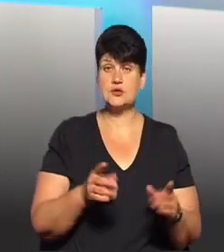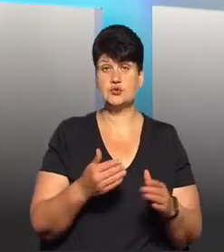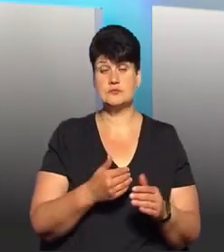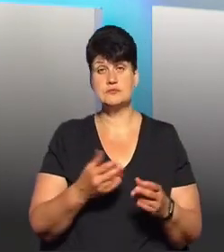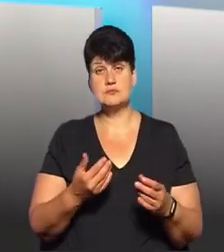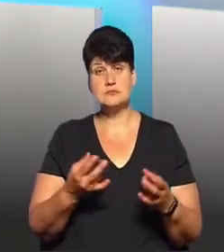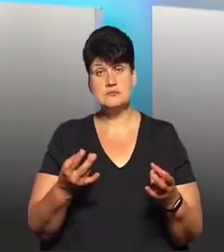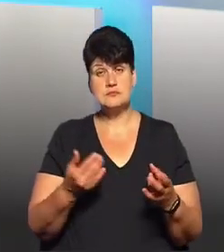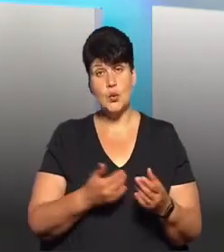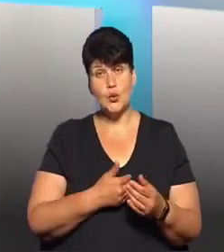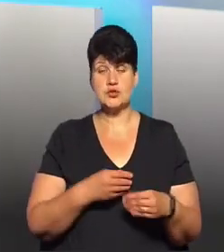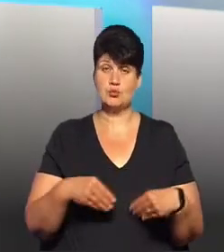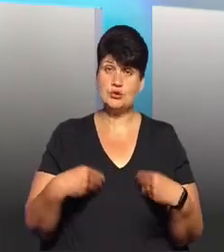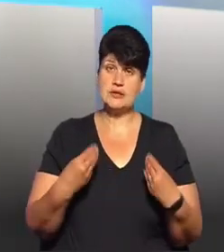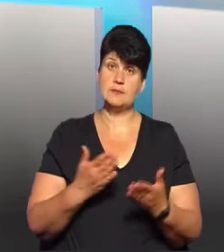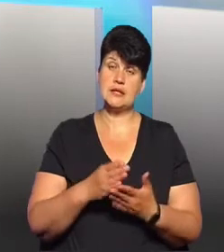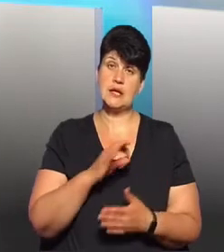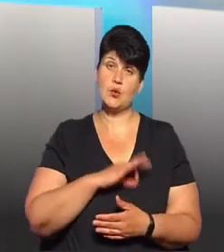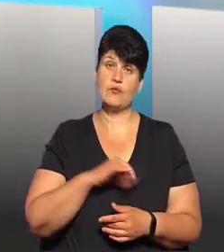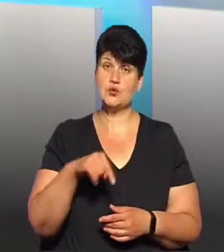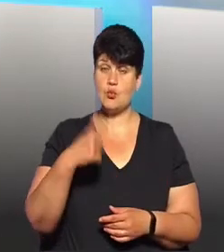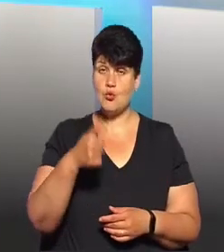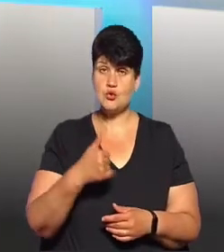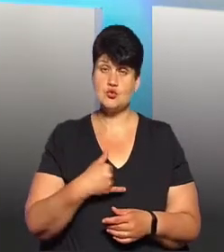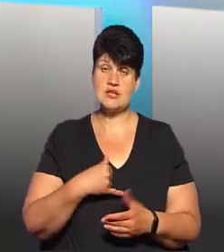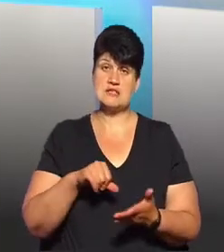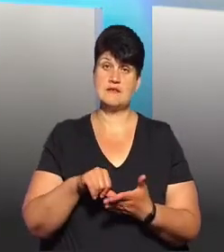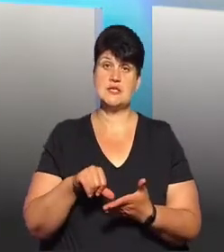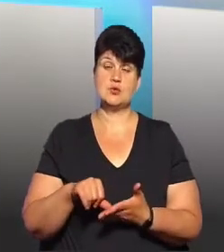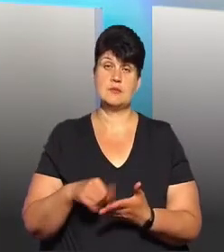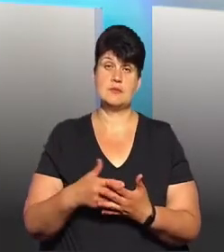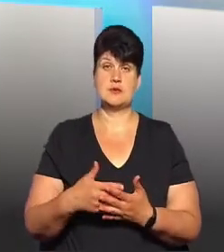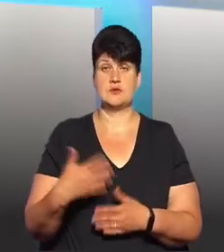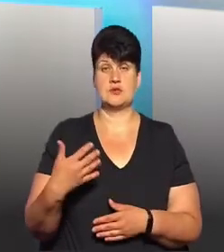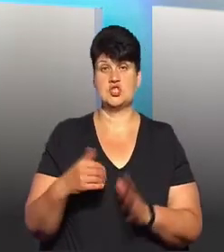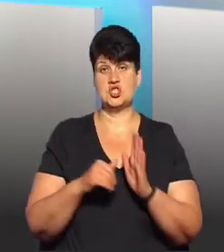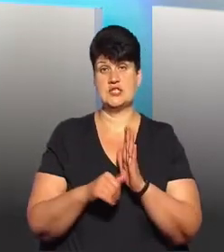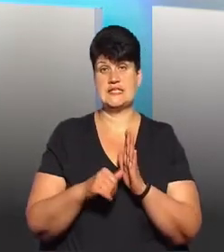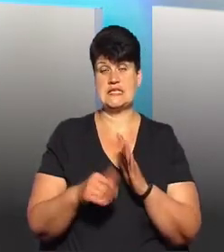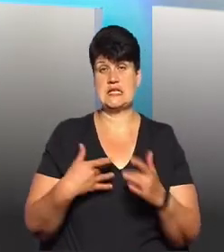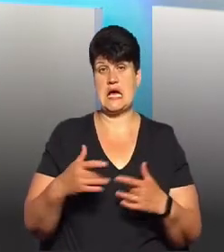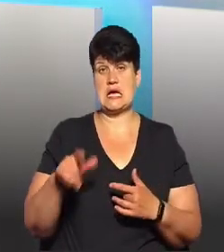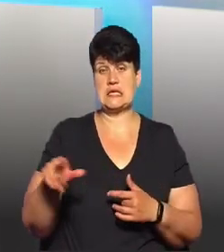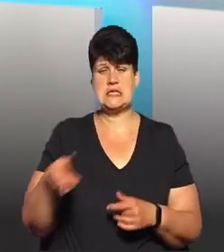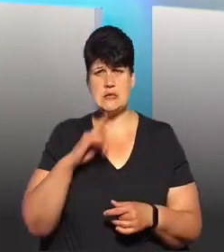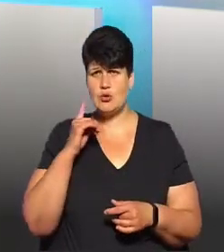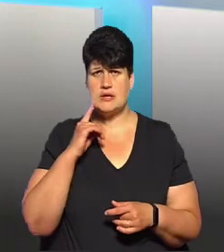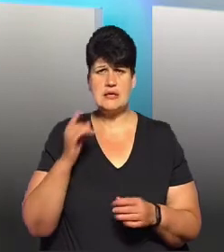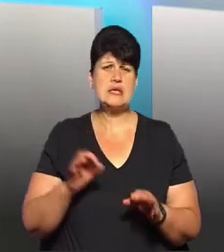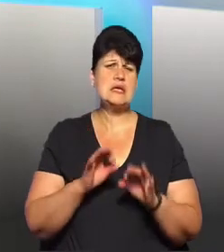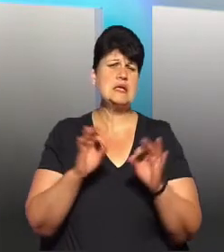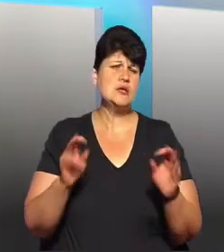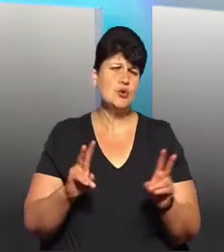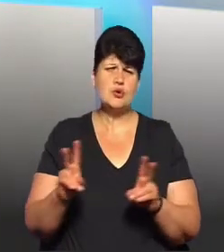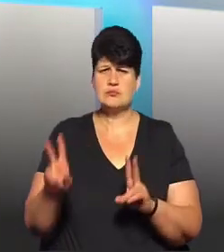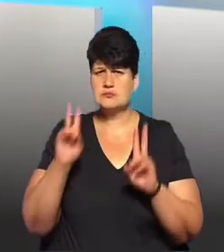б якусь користь. От бачите, у нас цього року, наприклад, виступило там близько 60 артистів молодих, абсолютно, про яких взагалі ніхто не знає.